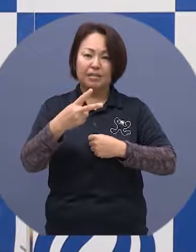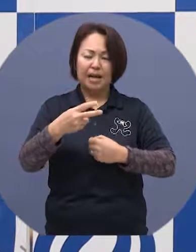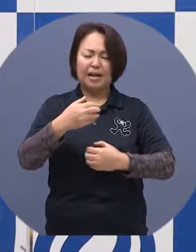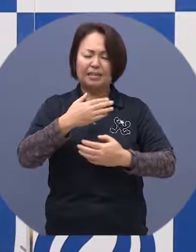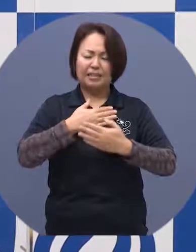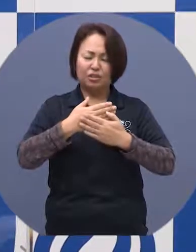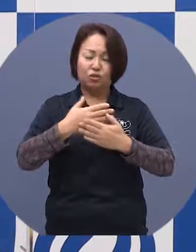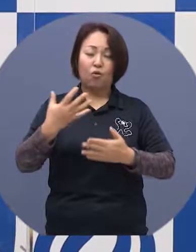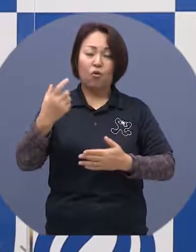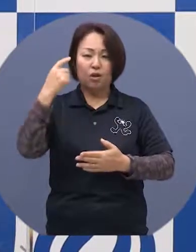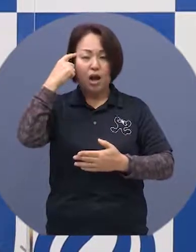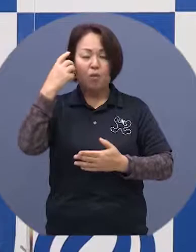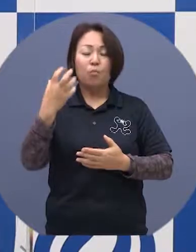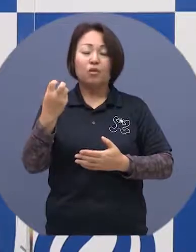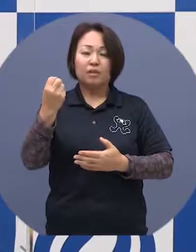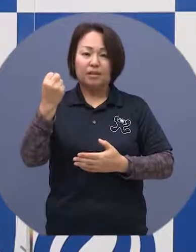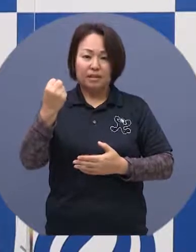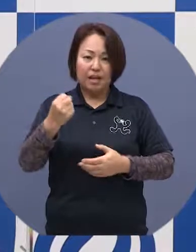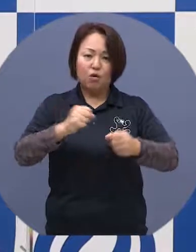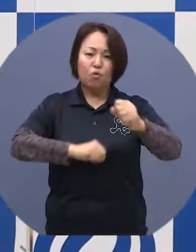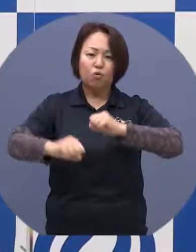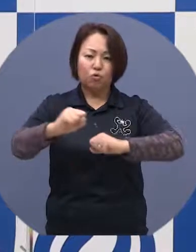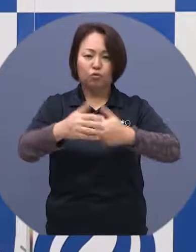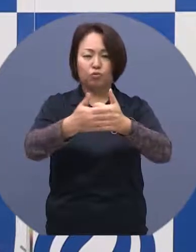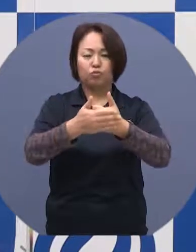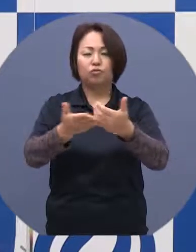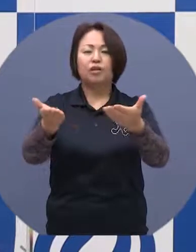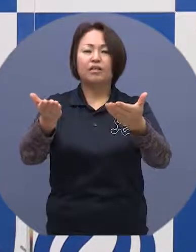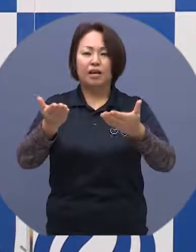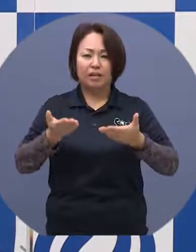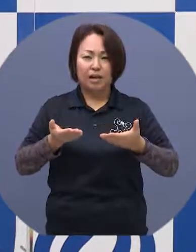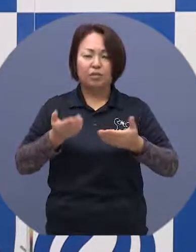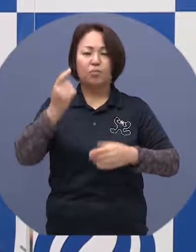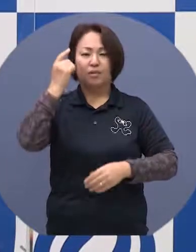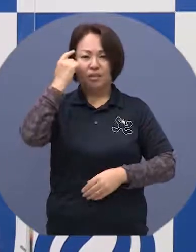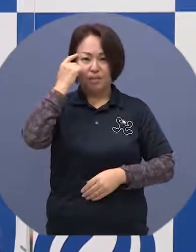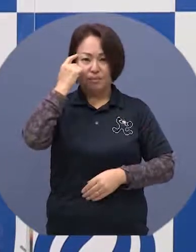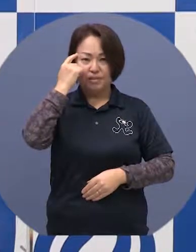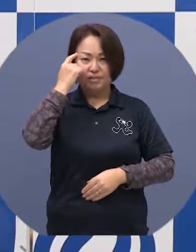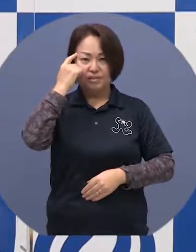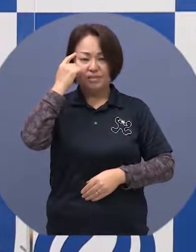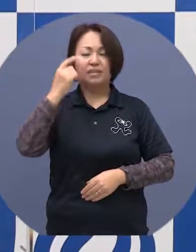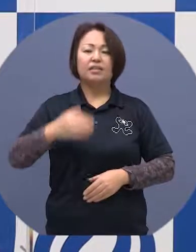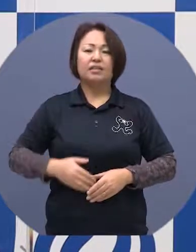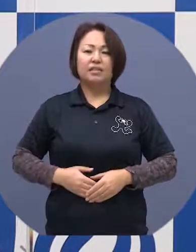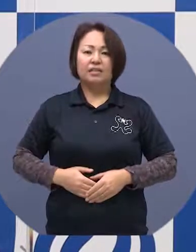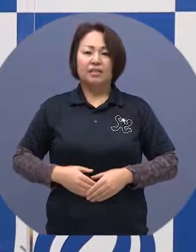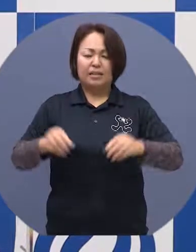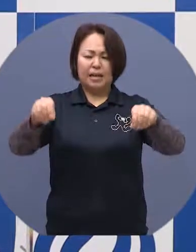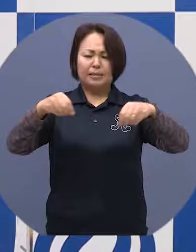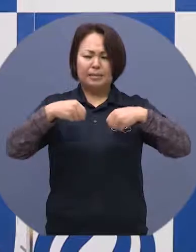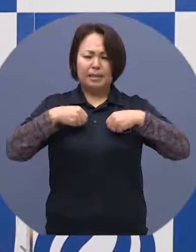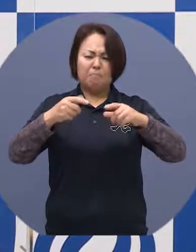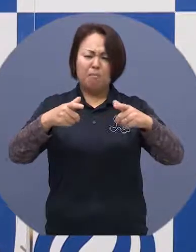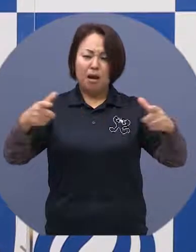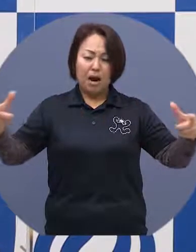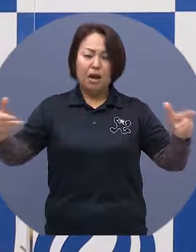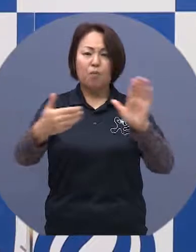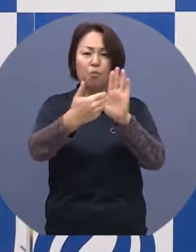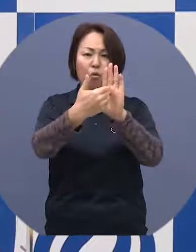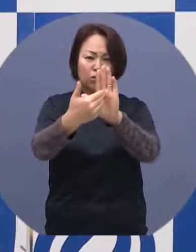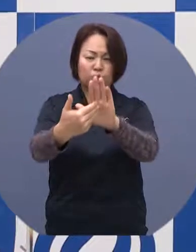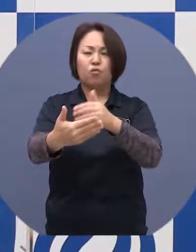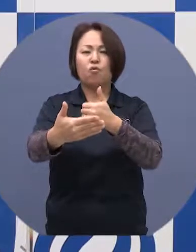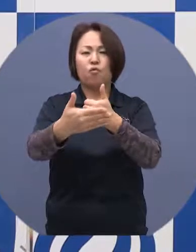感を持った行動にご協力いただいたものと大損しております改めまして感染拡大防止へのご協力に